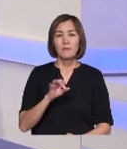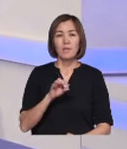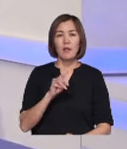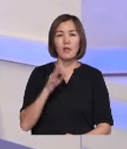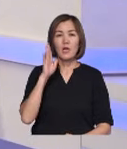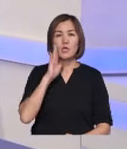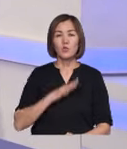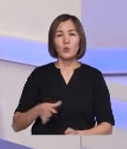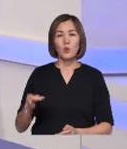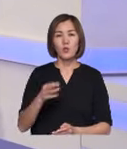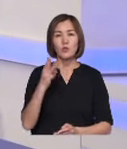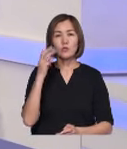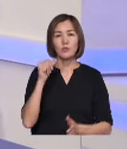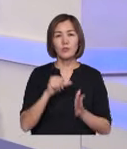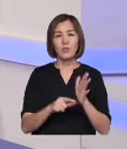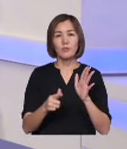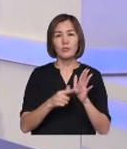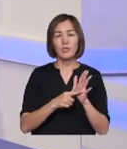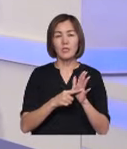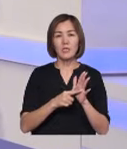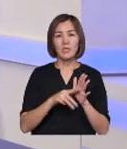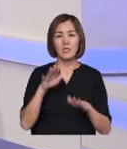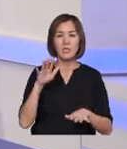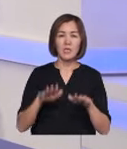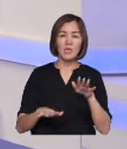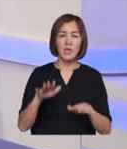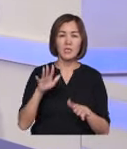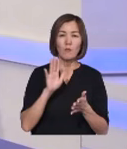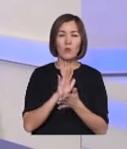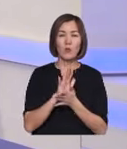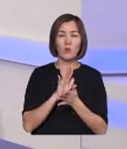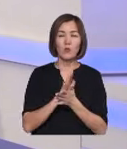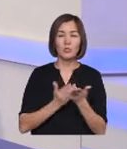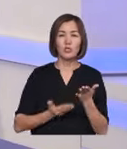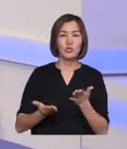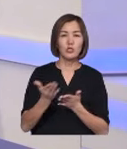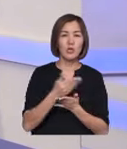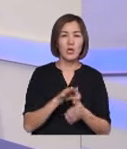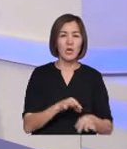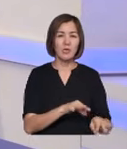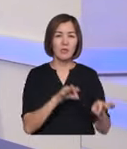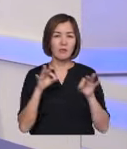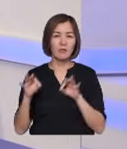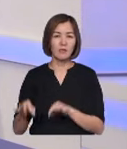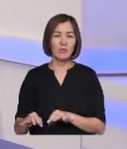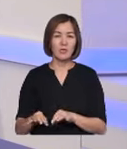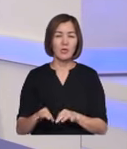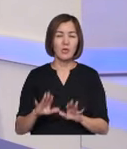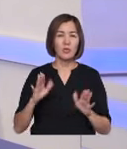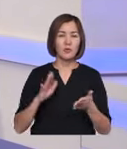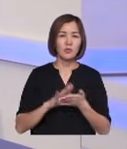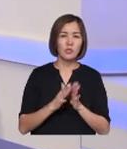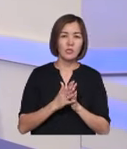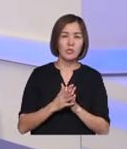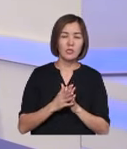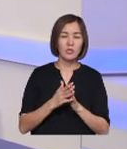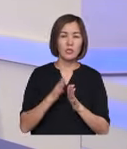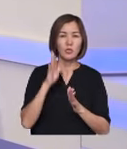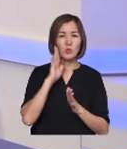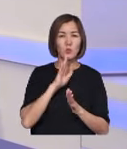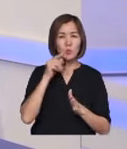Балқаш көлінен 367 келі қоқыс шығарылды. Бұл жұмыстарды төтенше жағдай қызметкерлері мен сүңгуірлер бірлесе атқарған